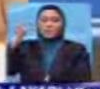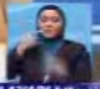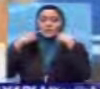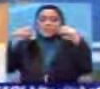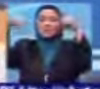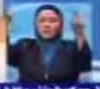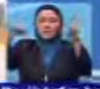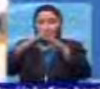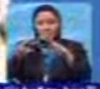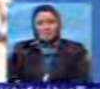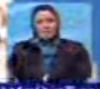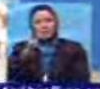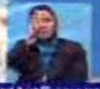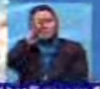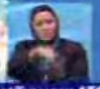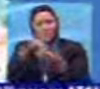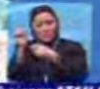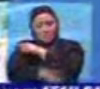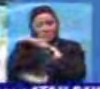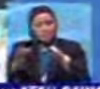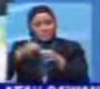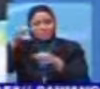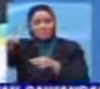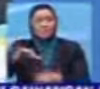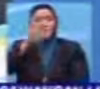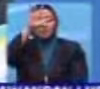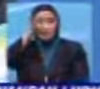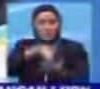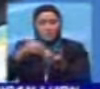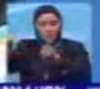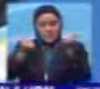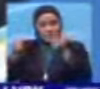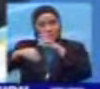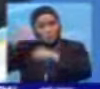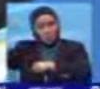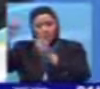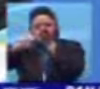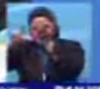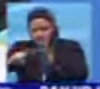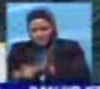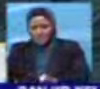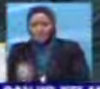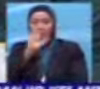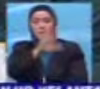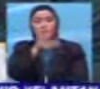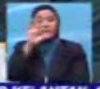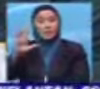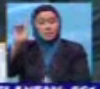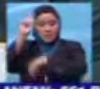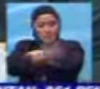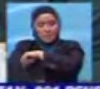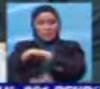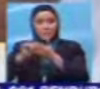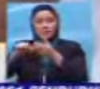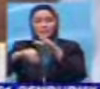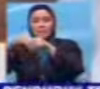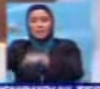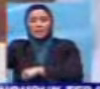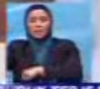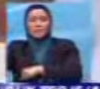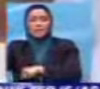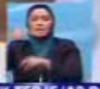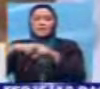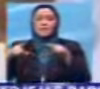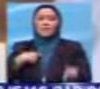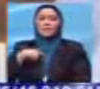saman tertunggak. 5,710 kenderaan asing diperiksa dan 55 saman dikeluarkan dalam operasi di tiga lokasi, iaitu